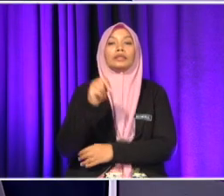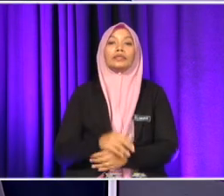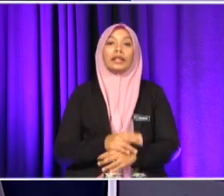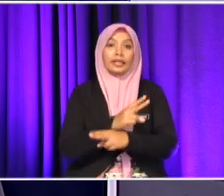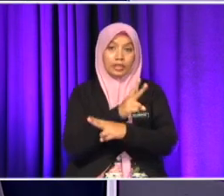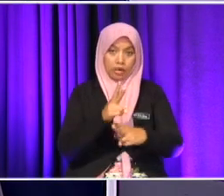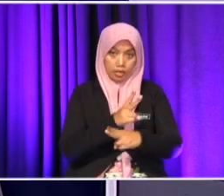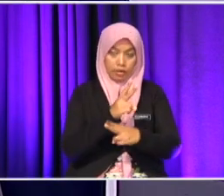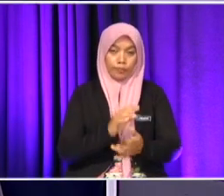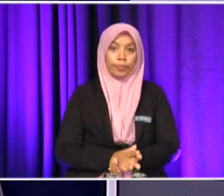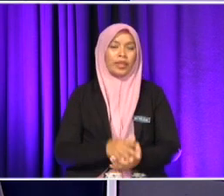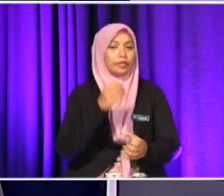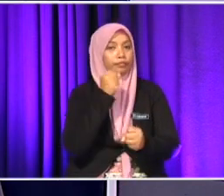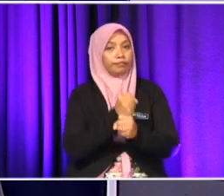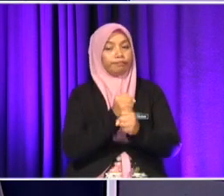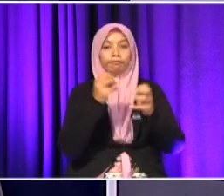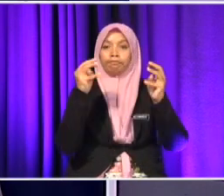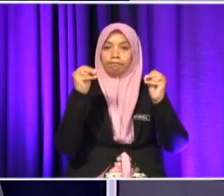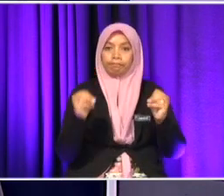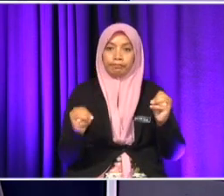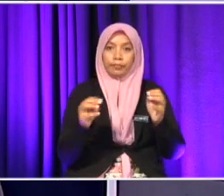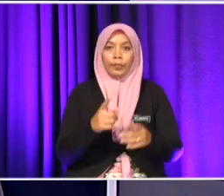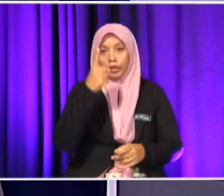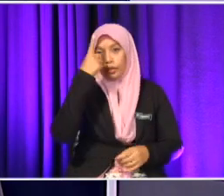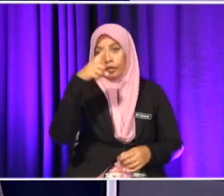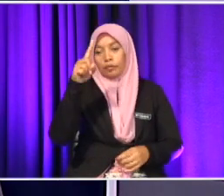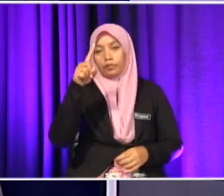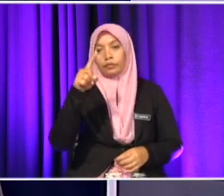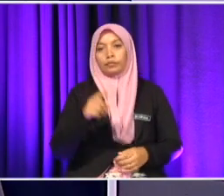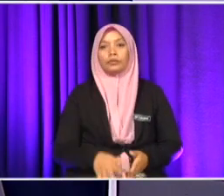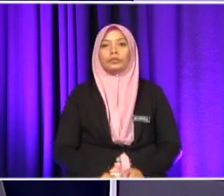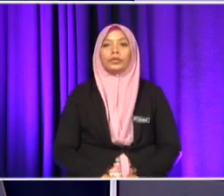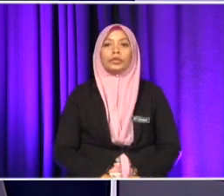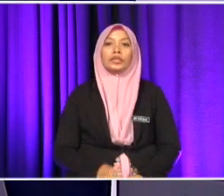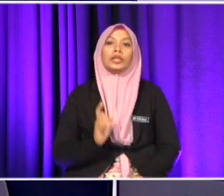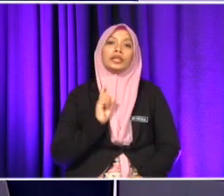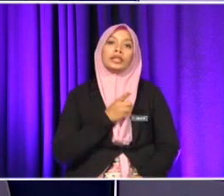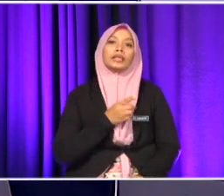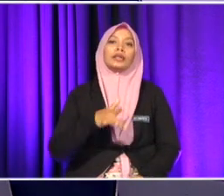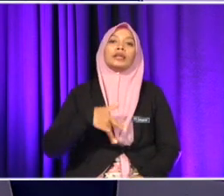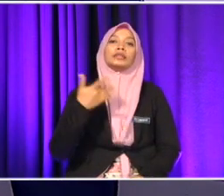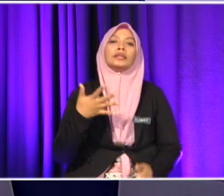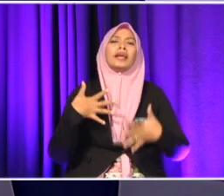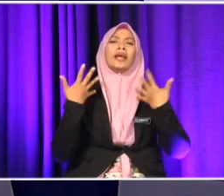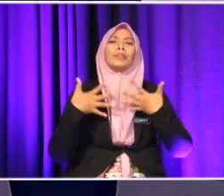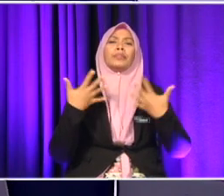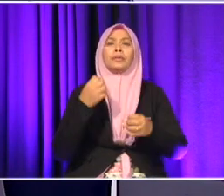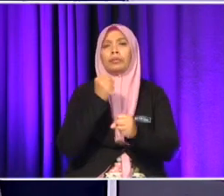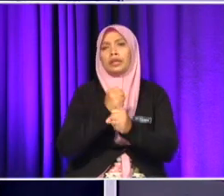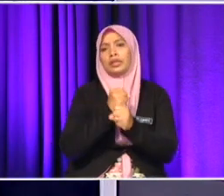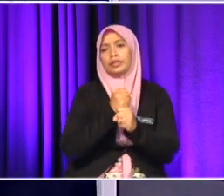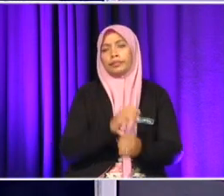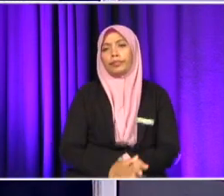sumber manusia untuk motivasi dalam Bekerjalah betul dalam perancangan sebuah manusia